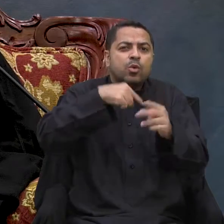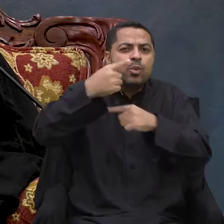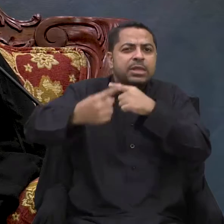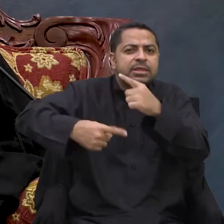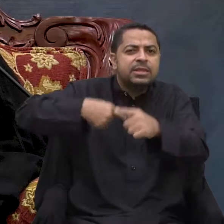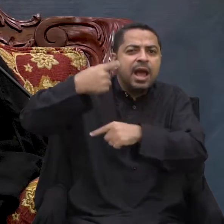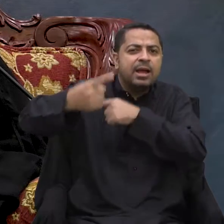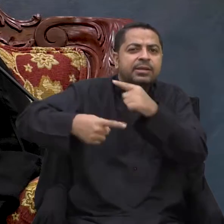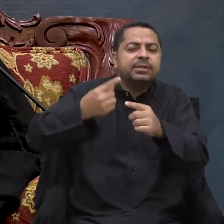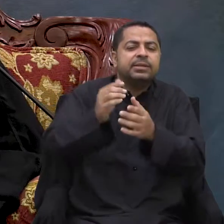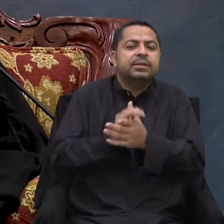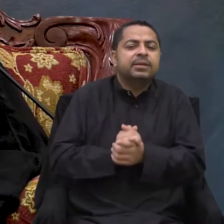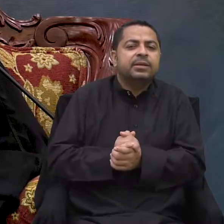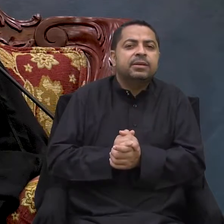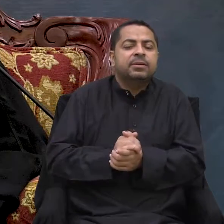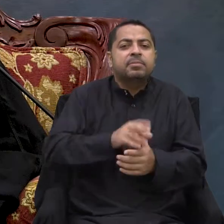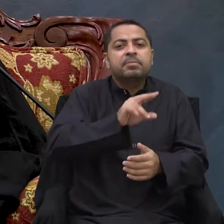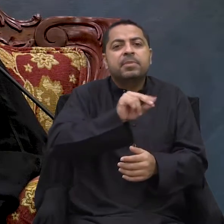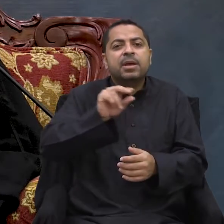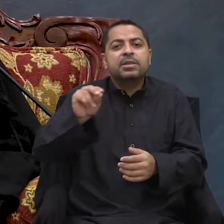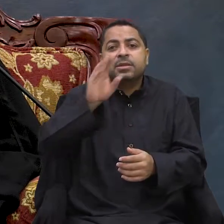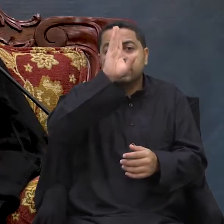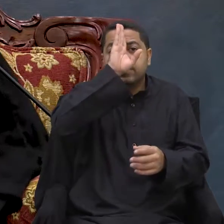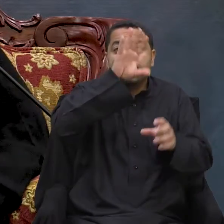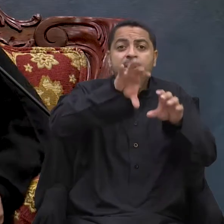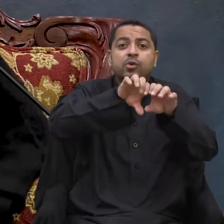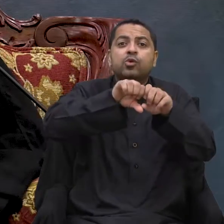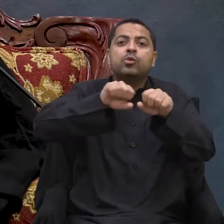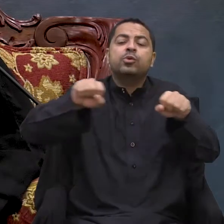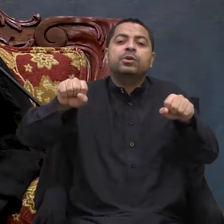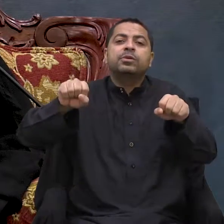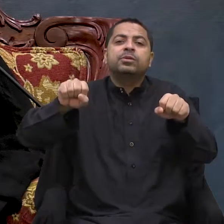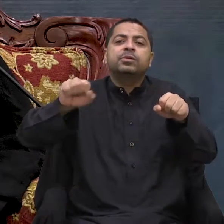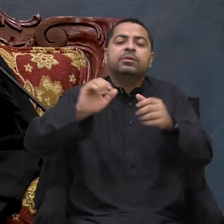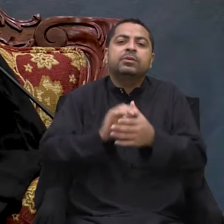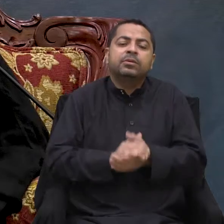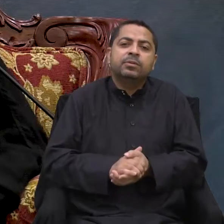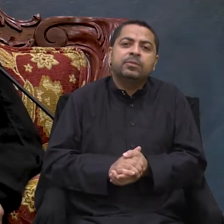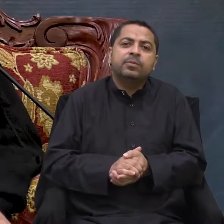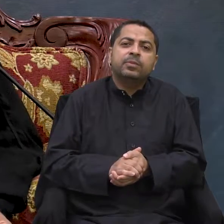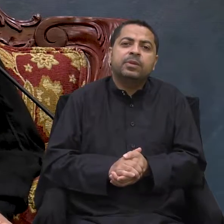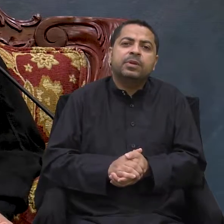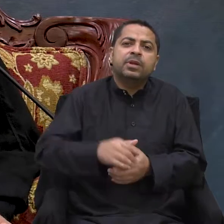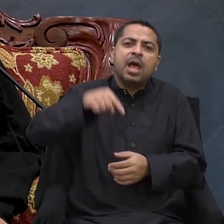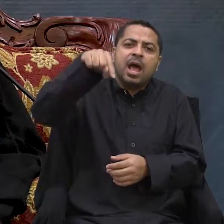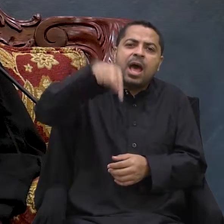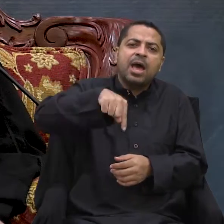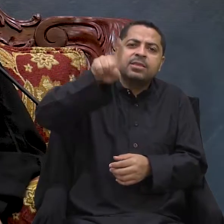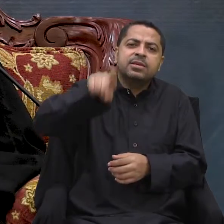والتحريك كما هو للحسين عليه السلام في هذه